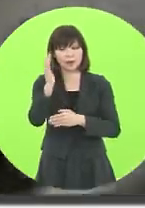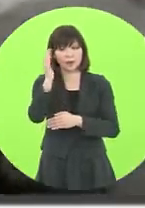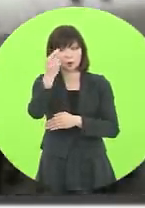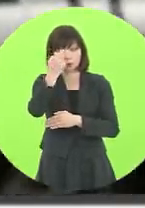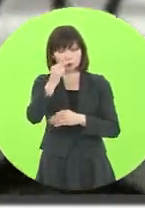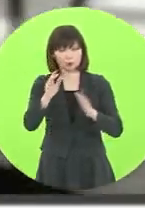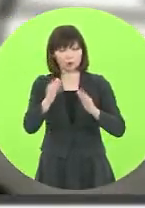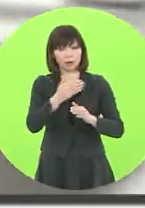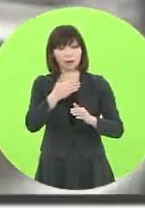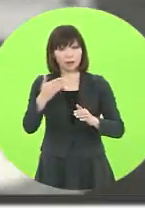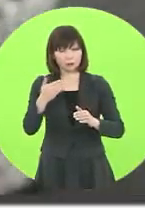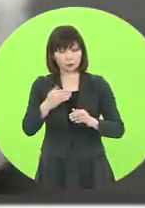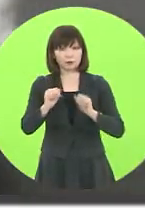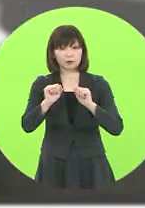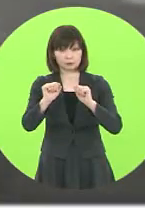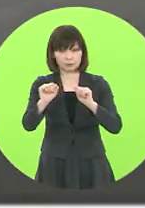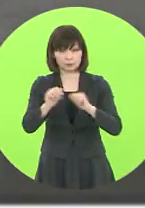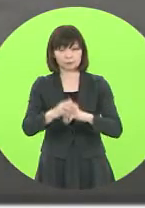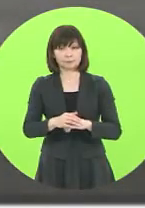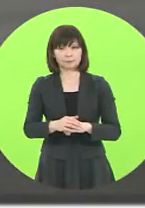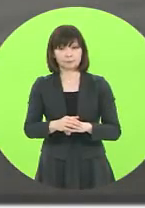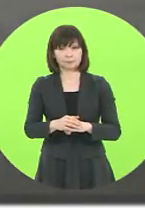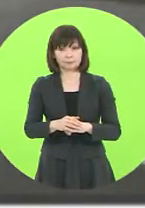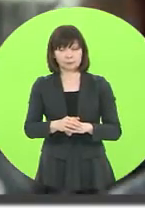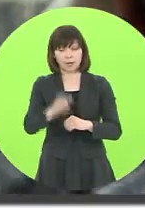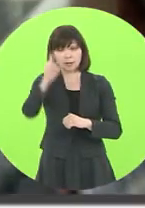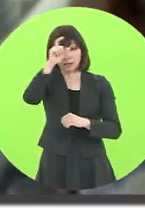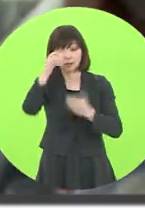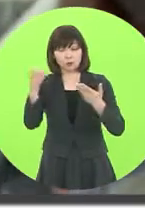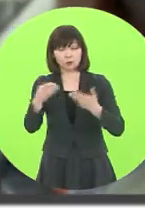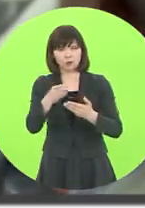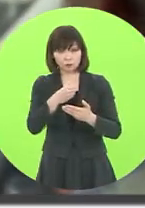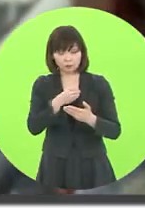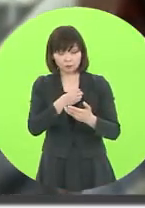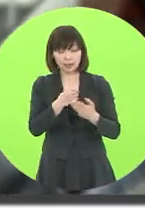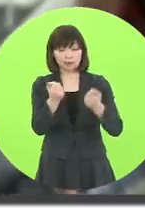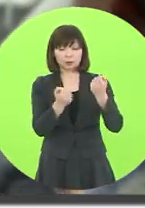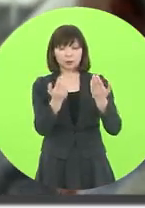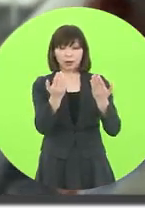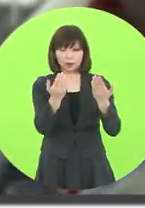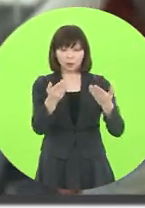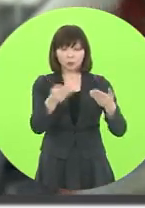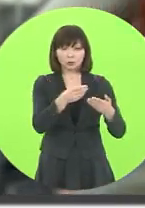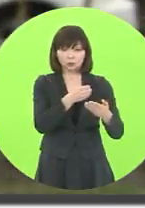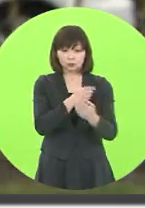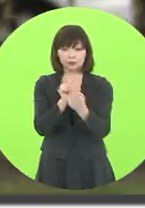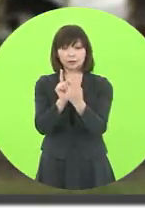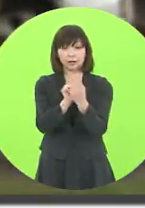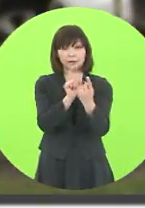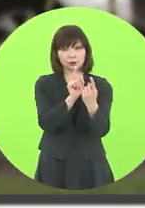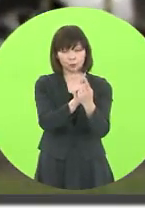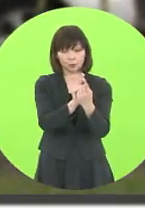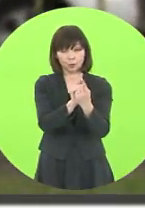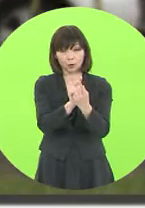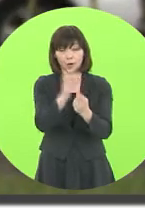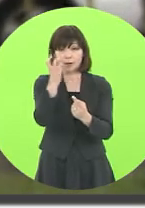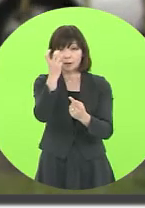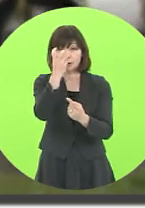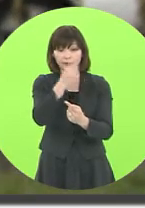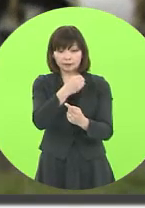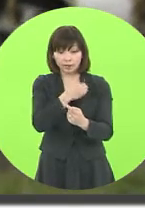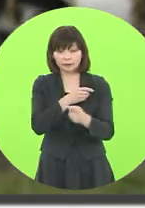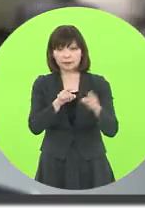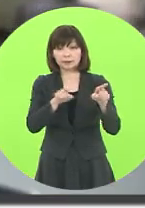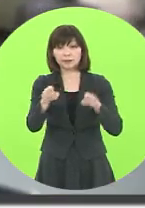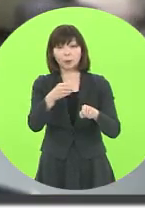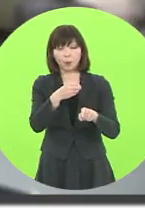でまいります。また、県警察職員や自動車学校職員を対象として、検査員や指導員の